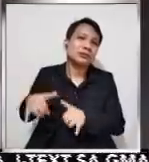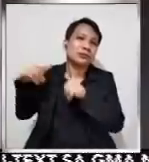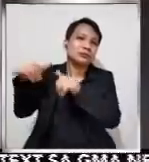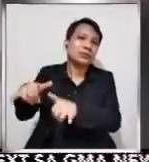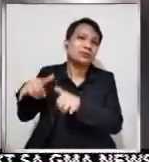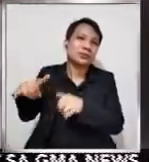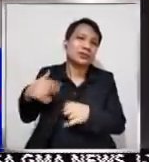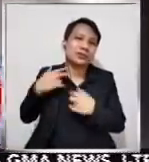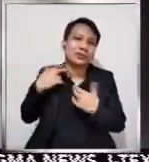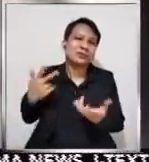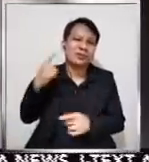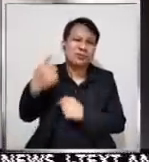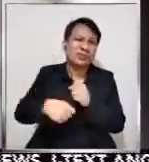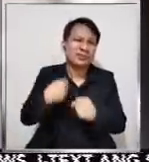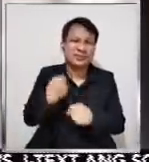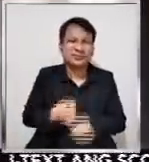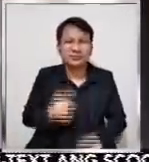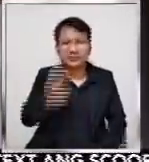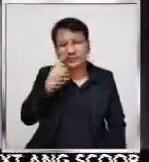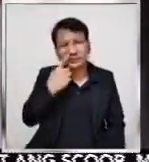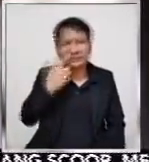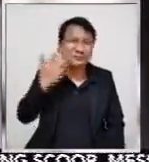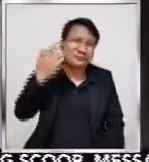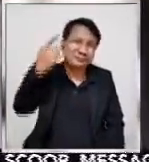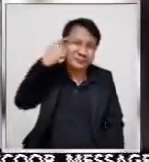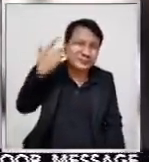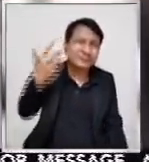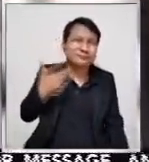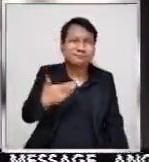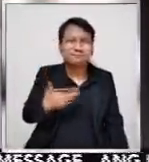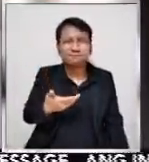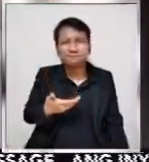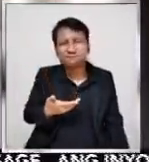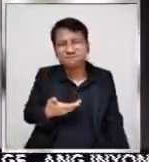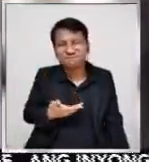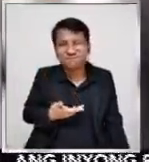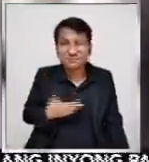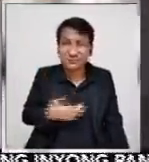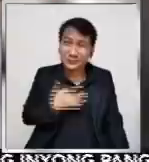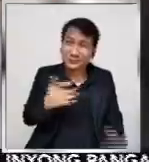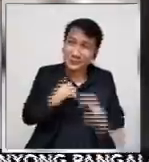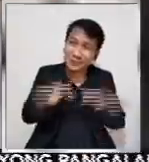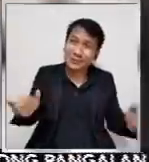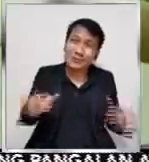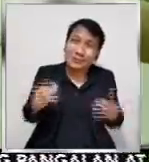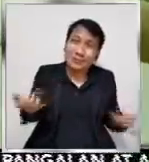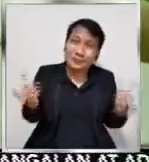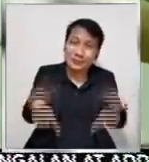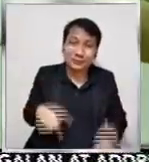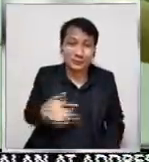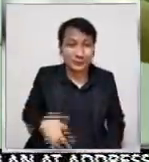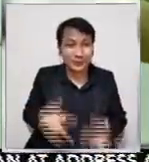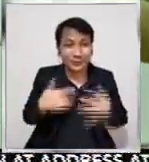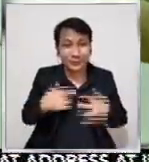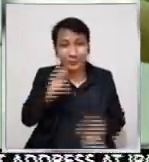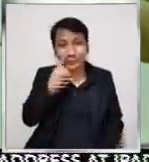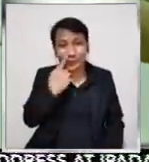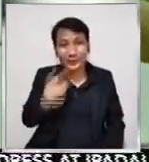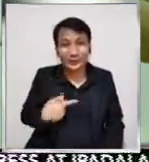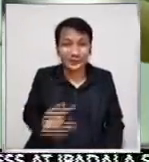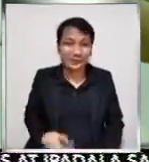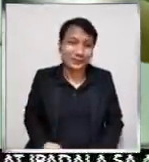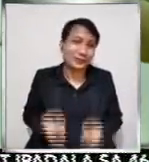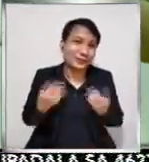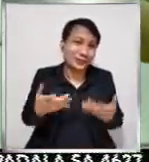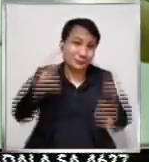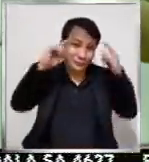parang napag-isip-isip ko, pag ganito lang ako, parang walang mangyayari sa buhay ko eh. Kasi parang daming iniisip eh.